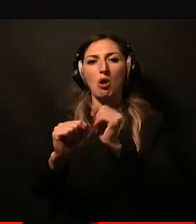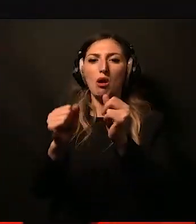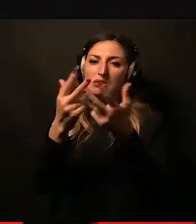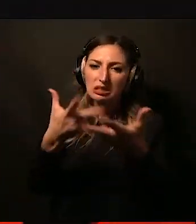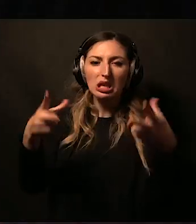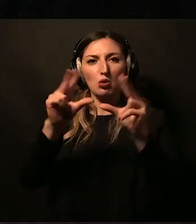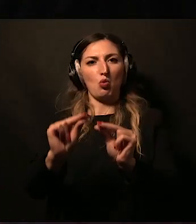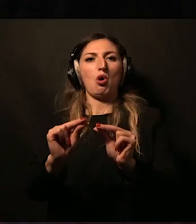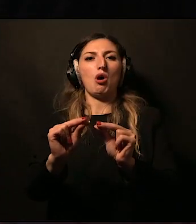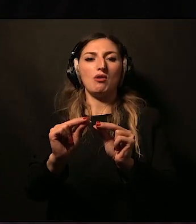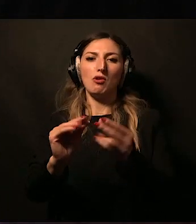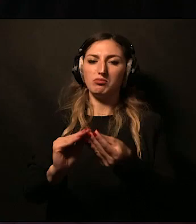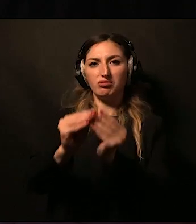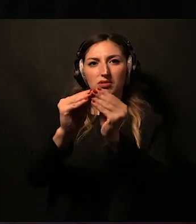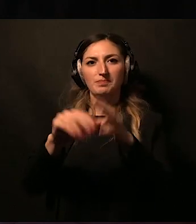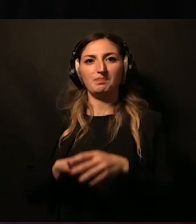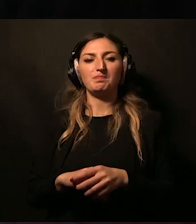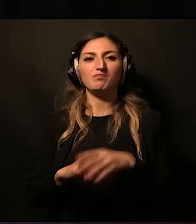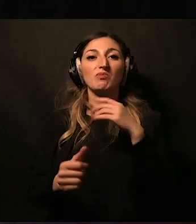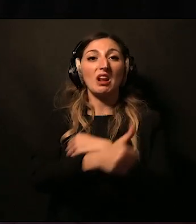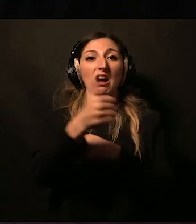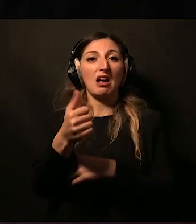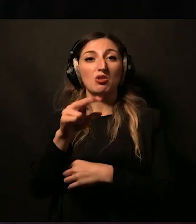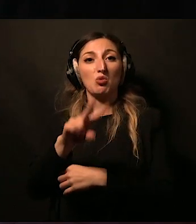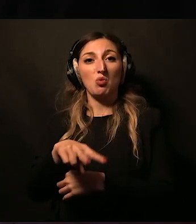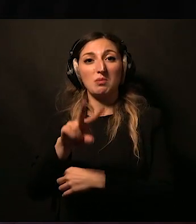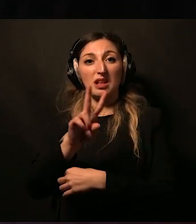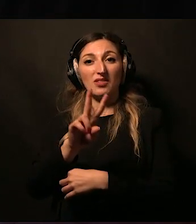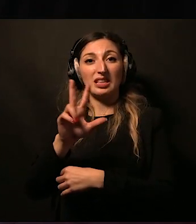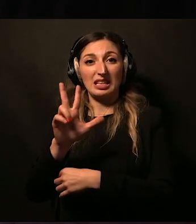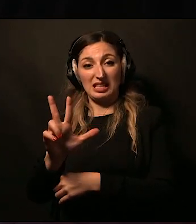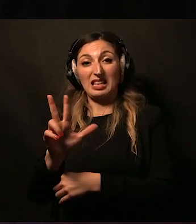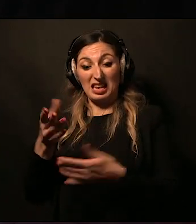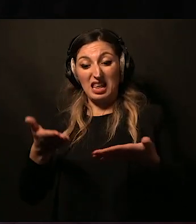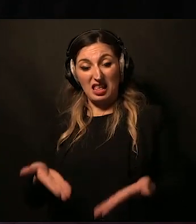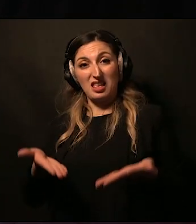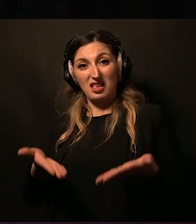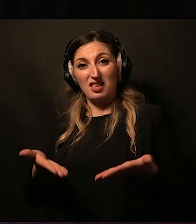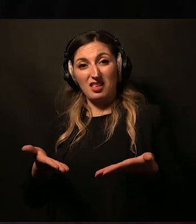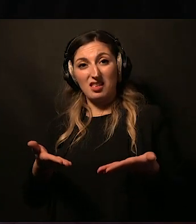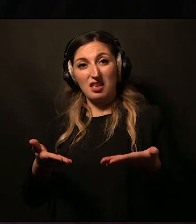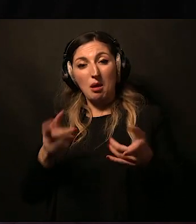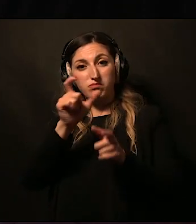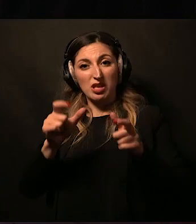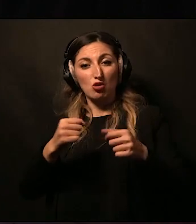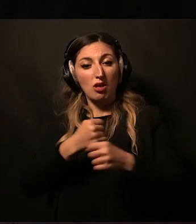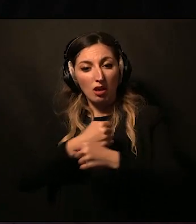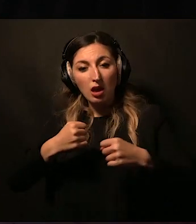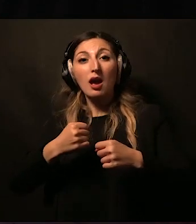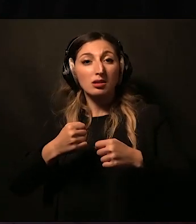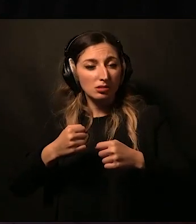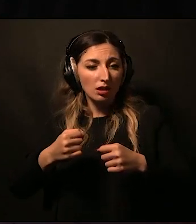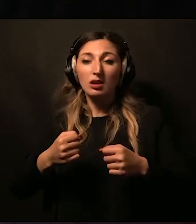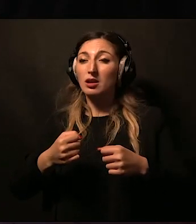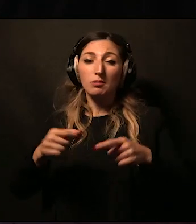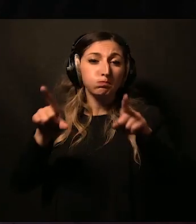zero nel 2023 le persone grasse vivono ancora immerse in tutto questo e a